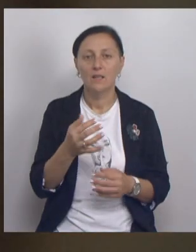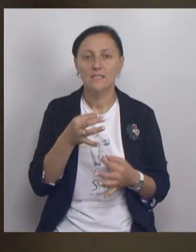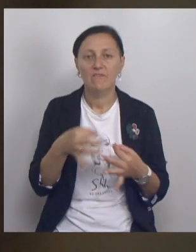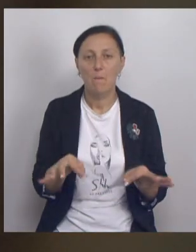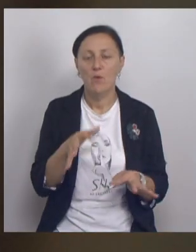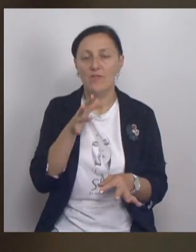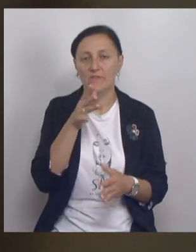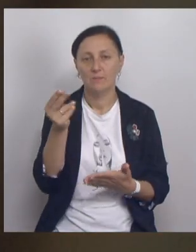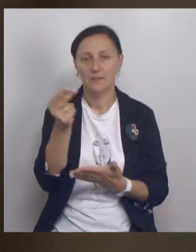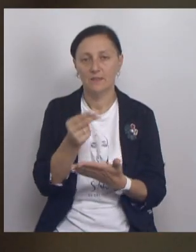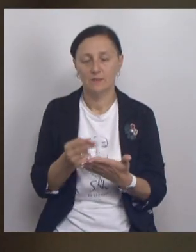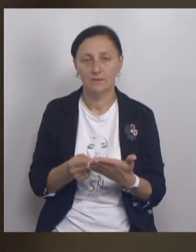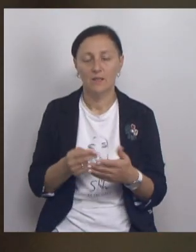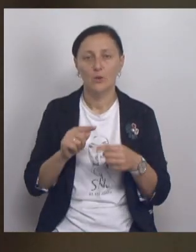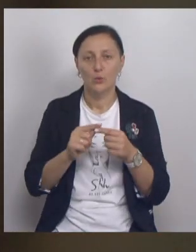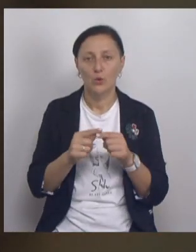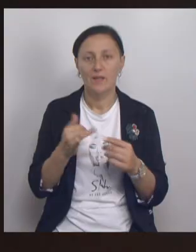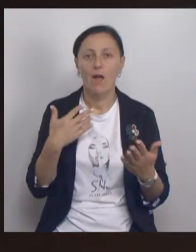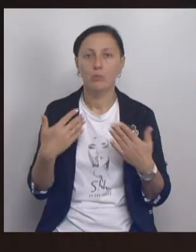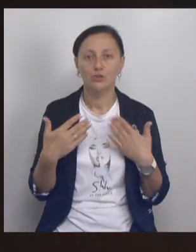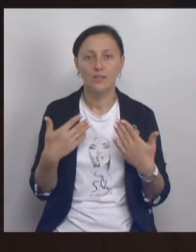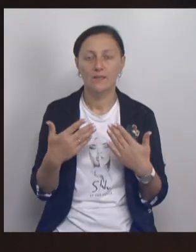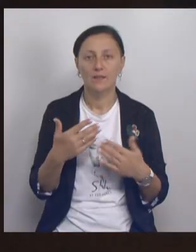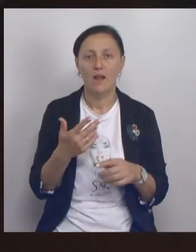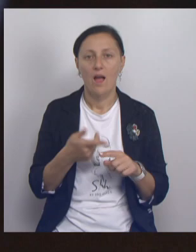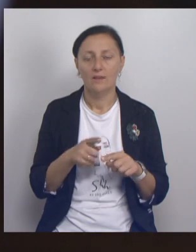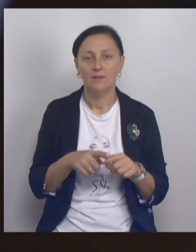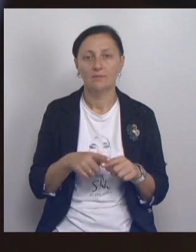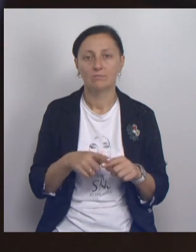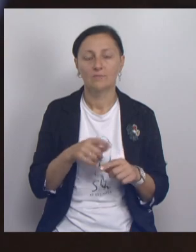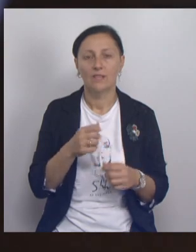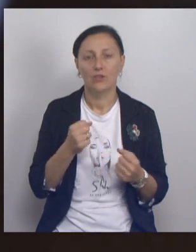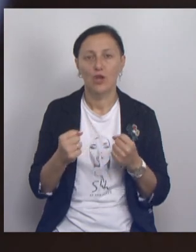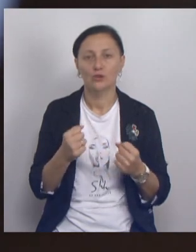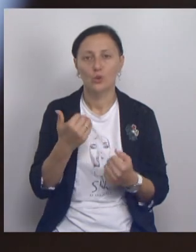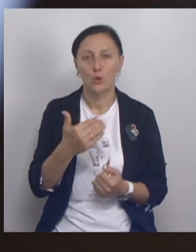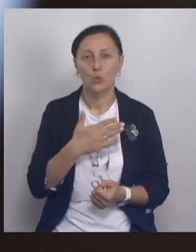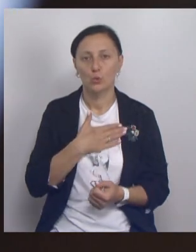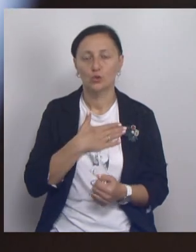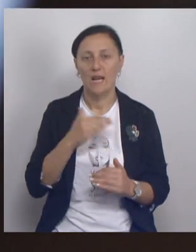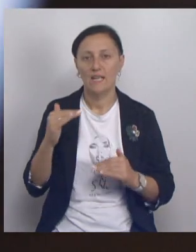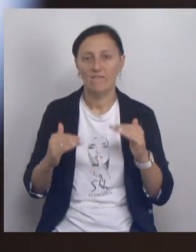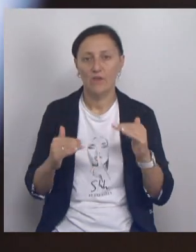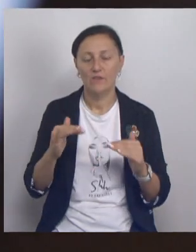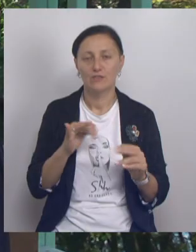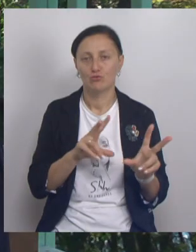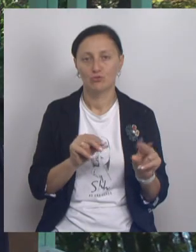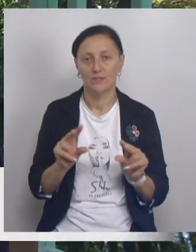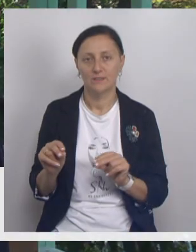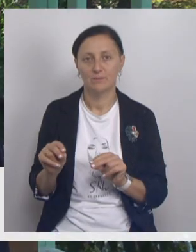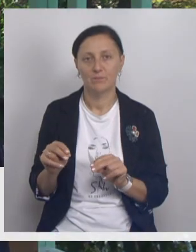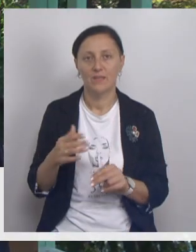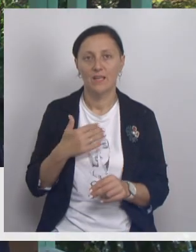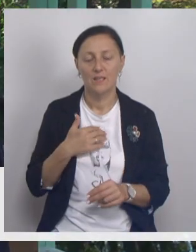свободное время. Живопись, рукоделие и общение – три кита, на которых держится ее душевное равновесие и ощущение счастья. Я